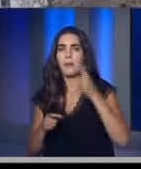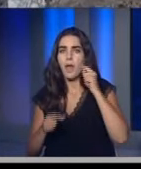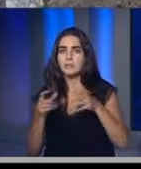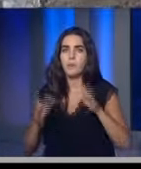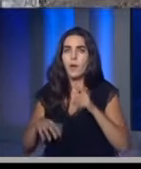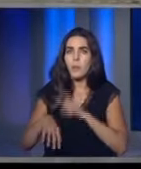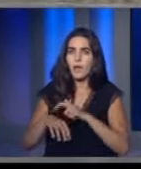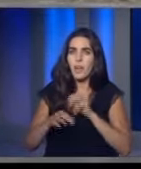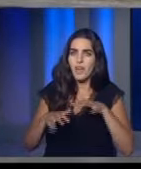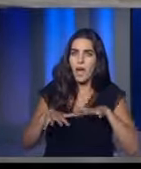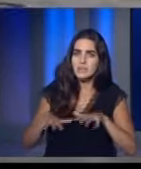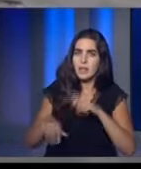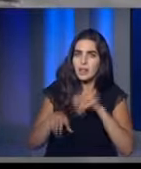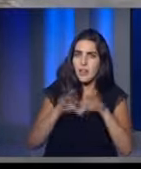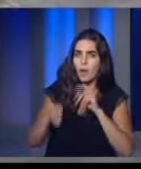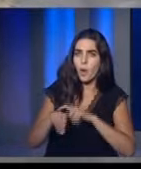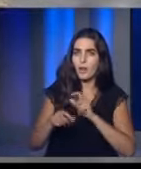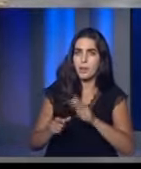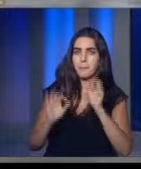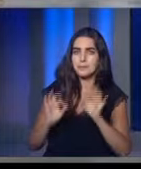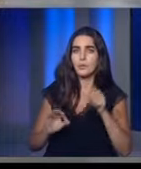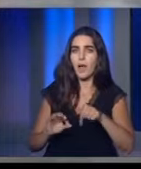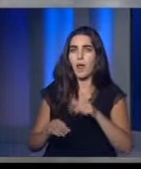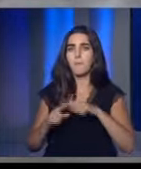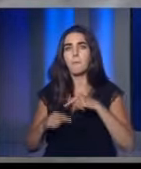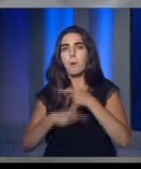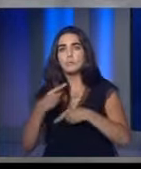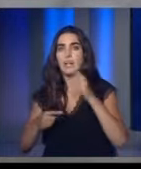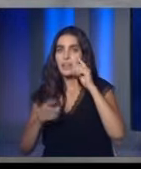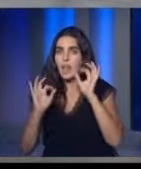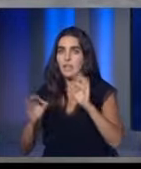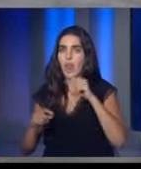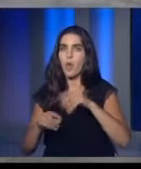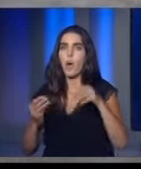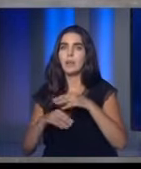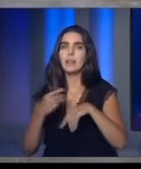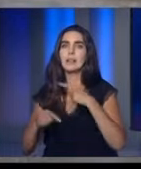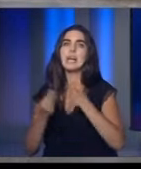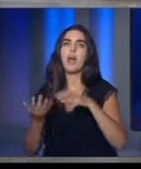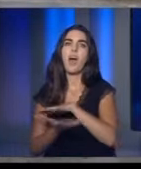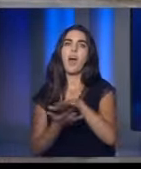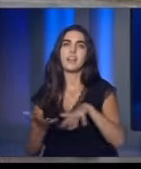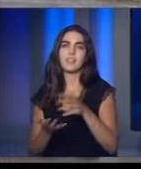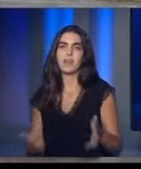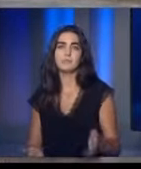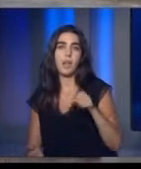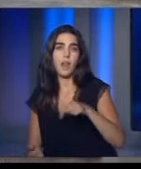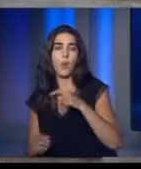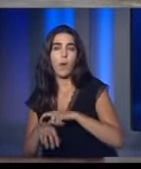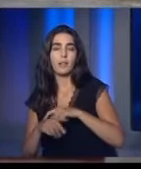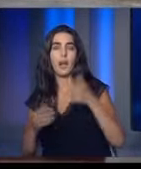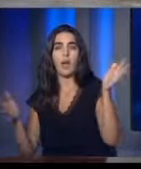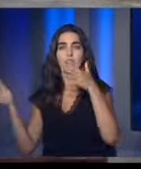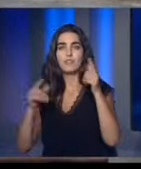العاصفة. جامايكا التي تنتظر برعب على توقيت الإعصار تداعيات وصوله إليها وسط موجة